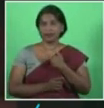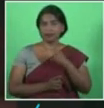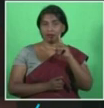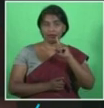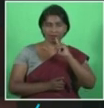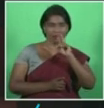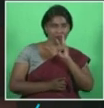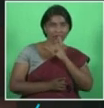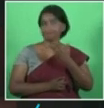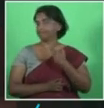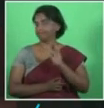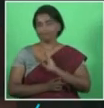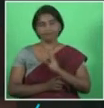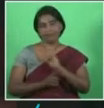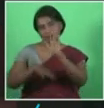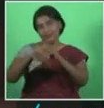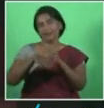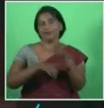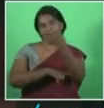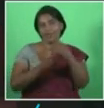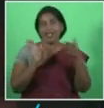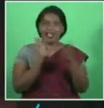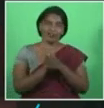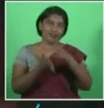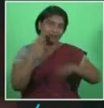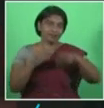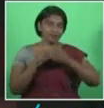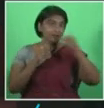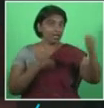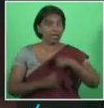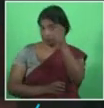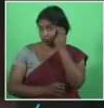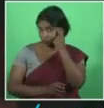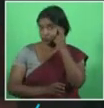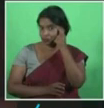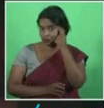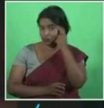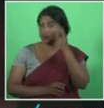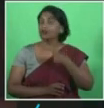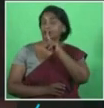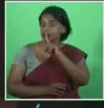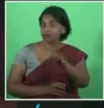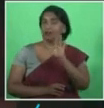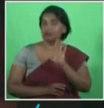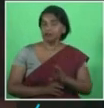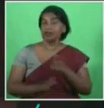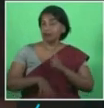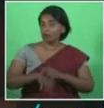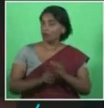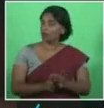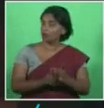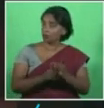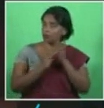යටින් එකක් නැහැ මම ඔබතුමාට කියලා නැහැ අනේ අපි ඔක්කොම එක්ක හොයලා මැතිවරණ කල් දාමු කියන කතාව මම කියලා නැහැ ඔබතුමාට. මම ඔබතුමාට කියලා තියෙනවා නියමිත